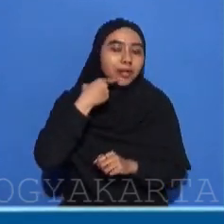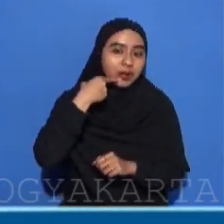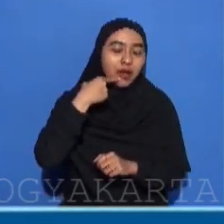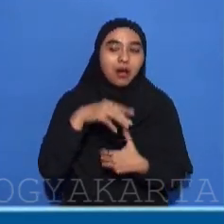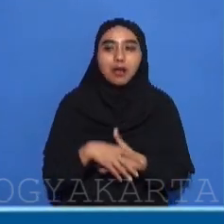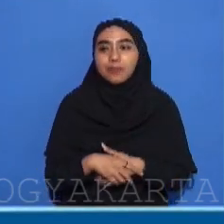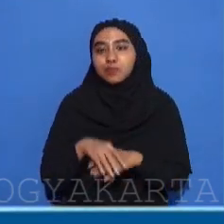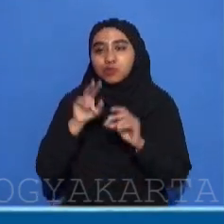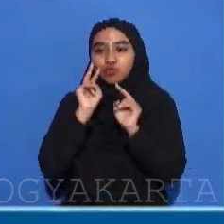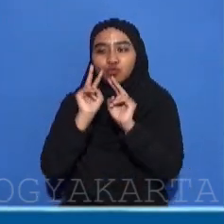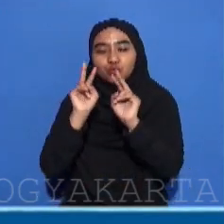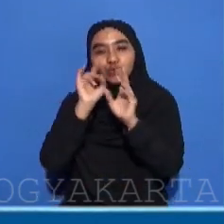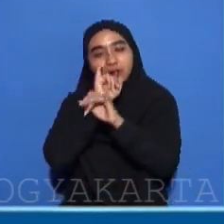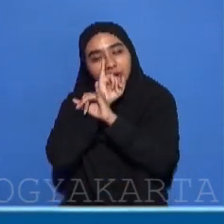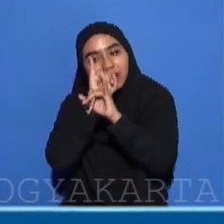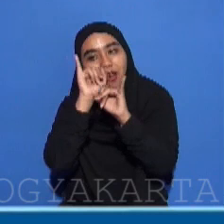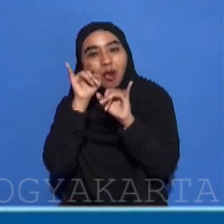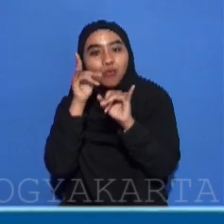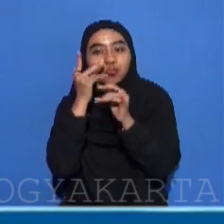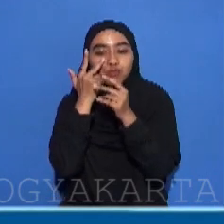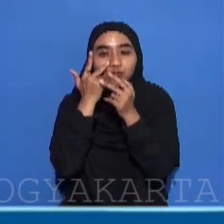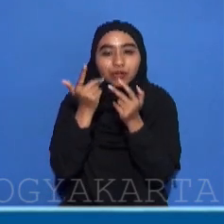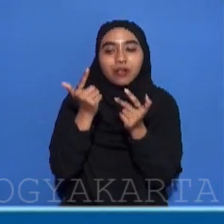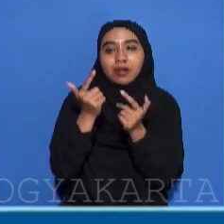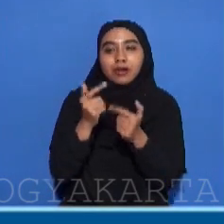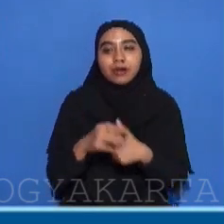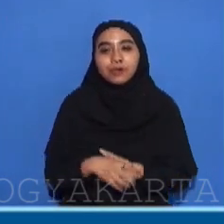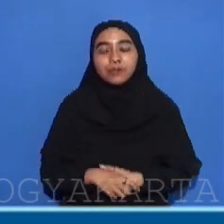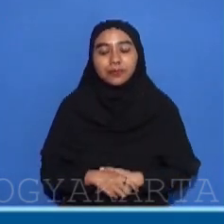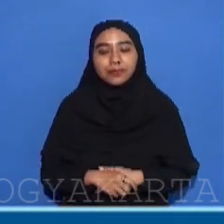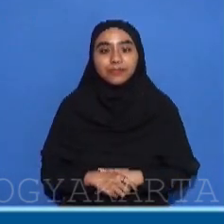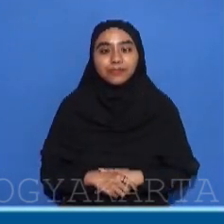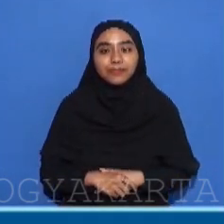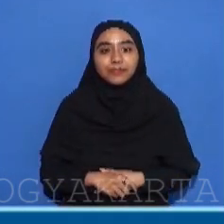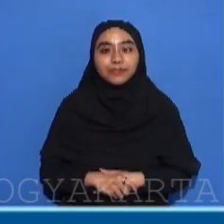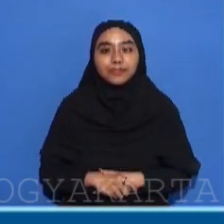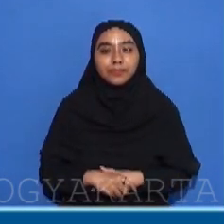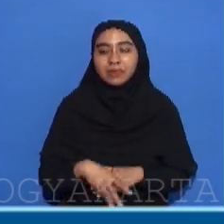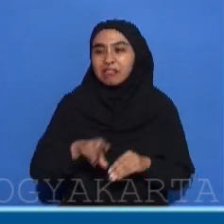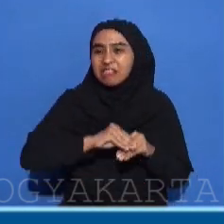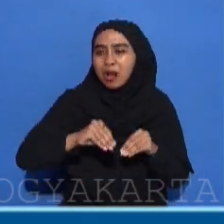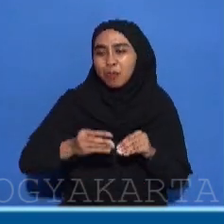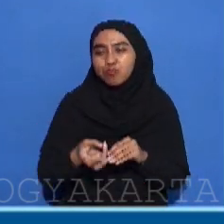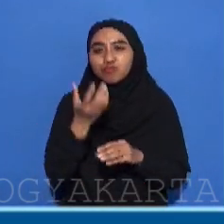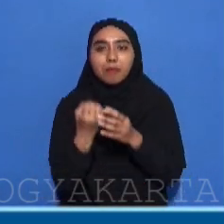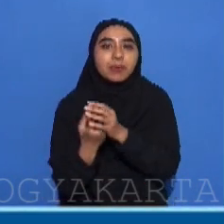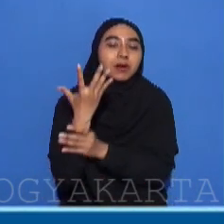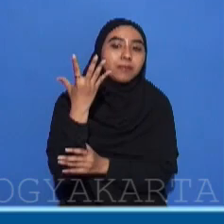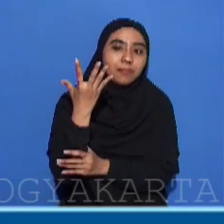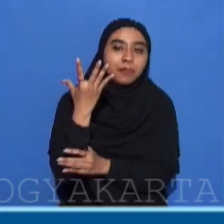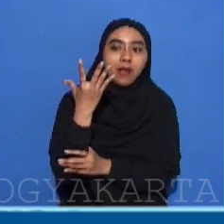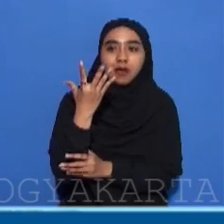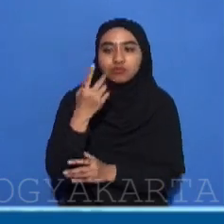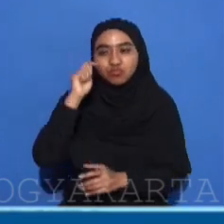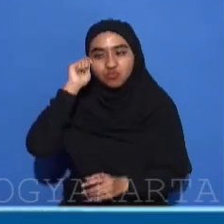Indah ingkang damel asrep ing netra Flamboyan pancen satu Galing taneman ingkang tampil tubuh Lan mboten